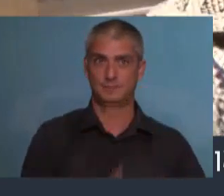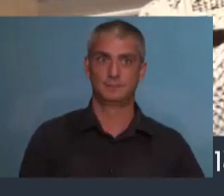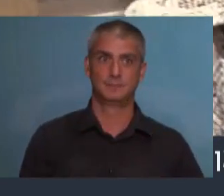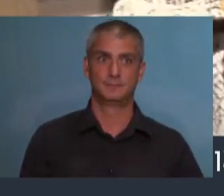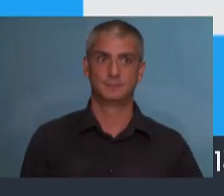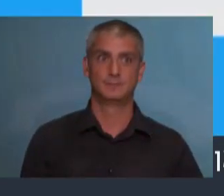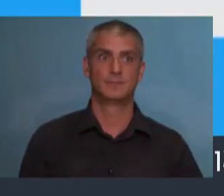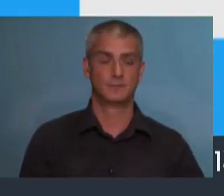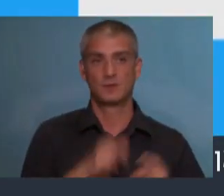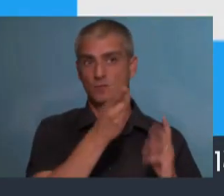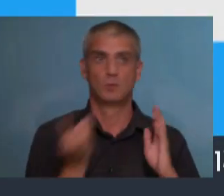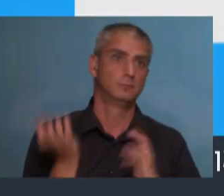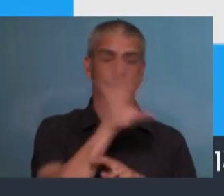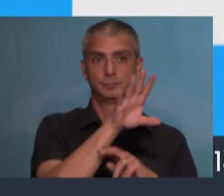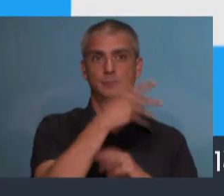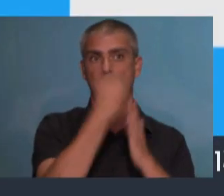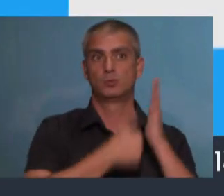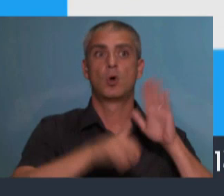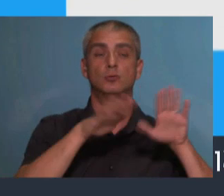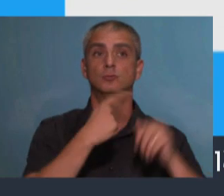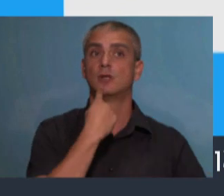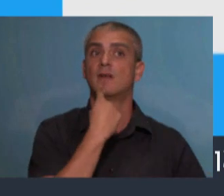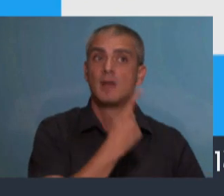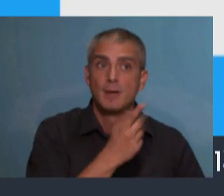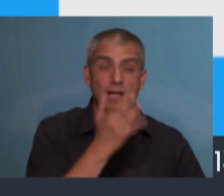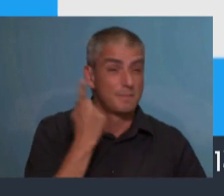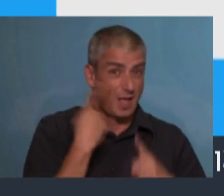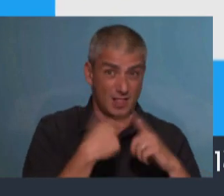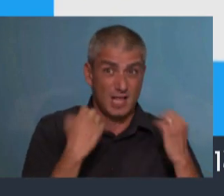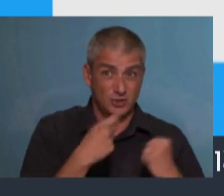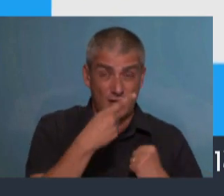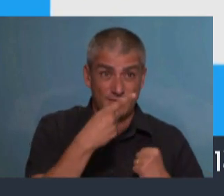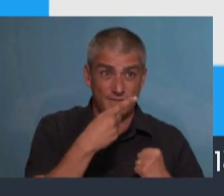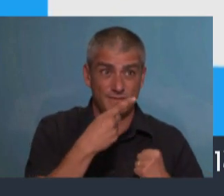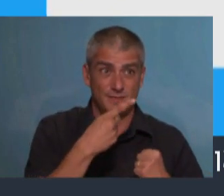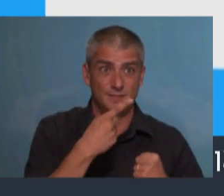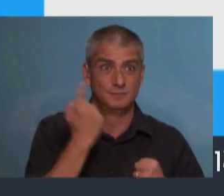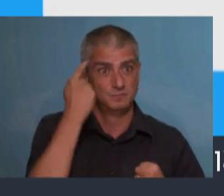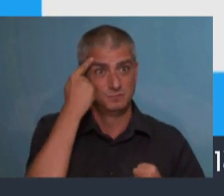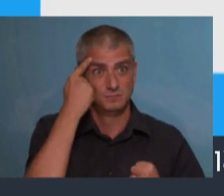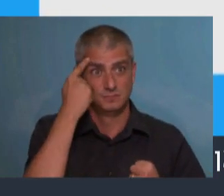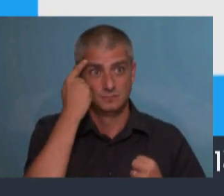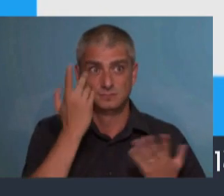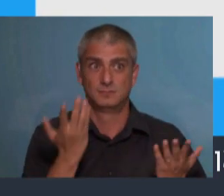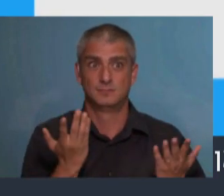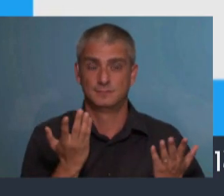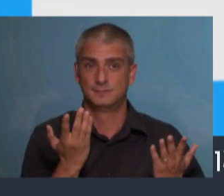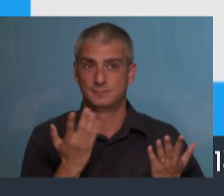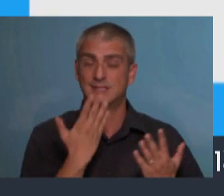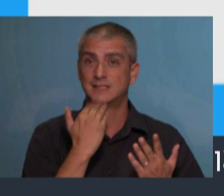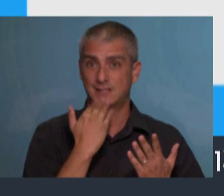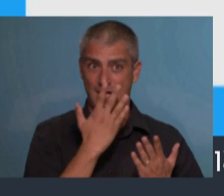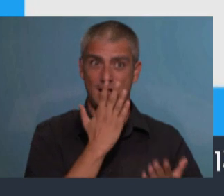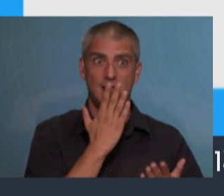והוא עשה ריטוויט לעמוד ראש הממשלה ואמר, אם עד עכשיו היה לכם איזשהו ספק